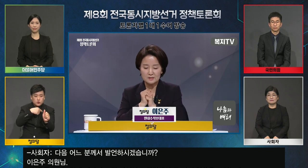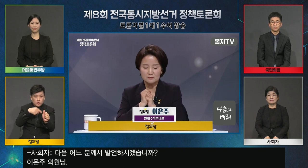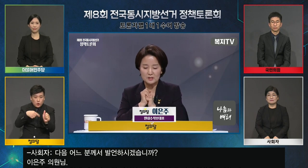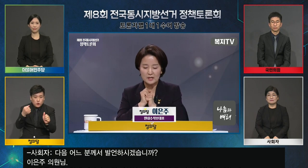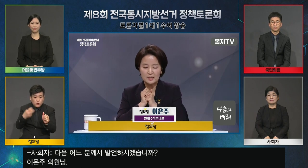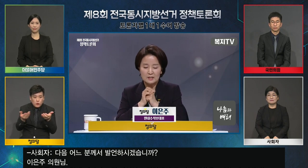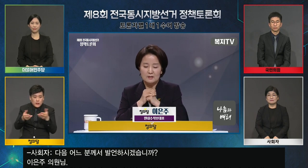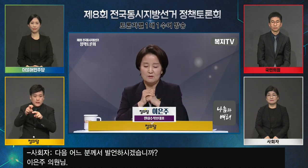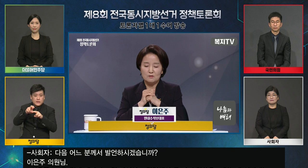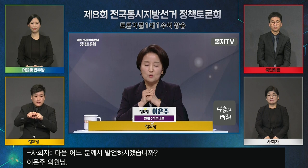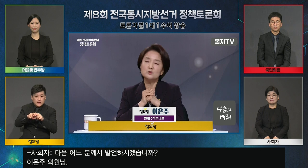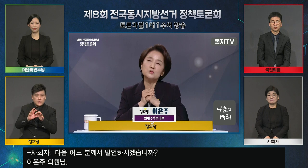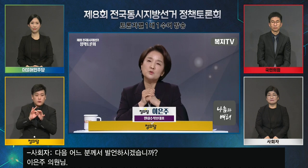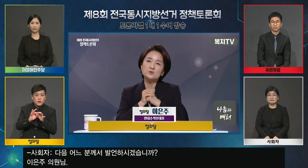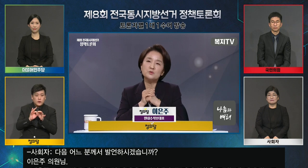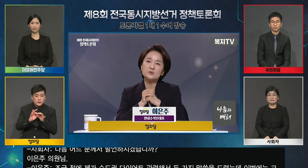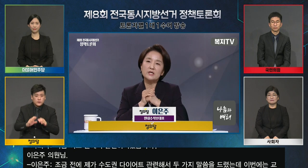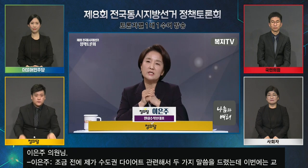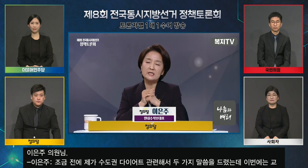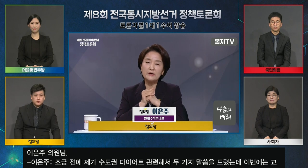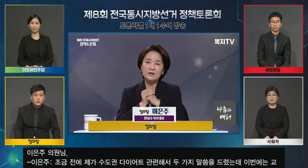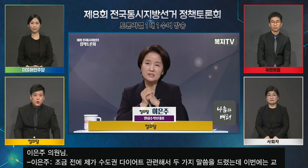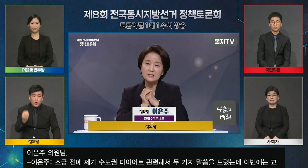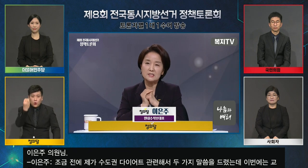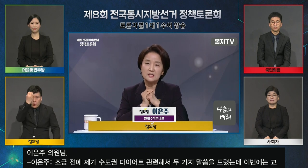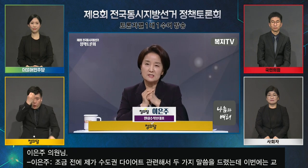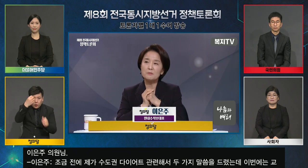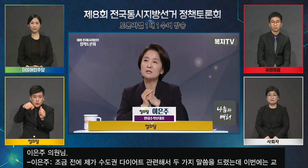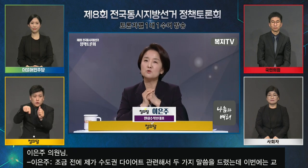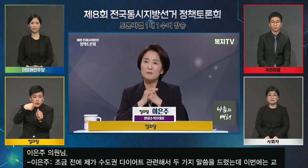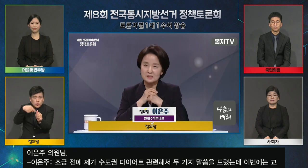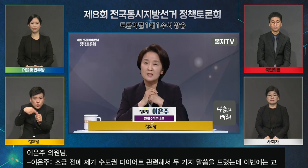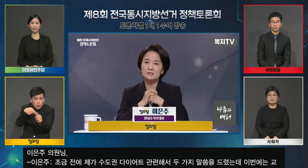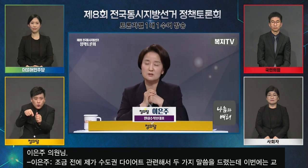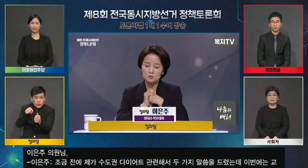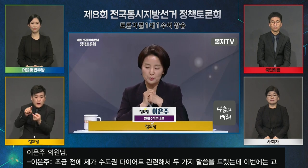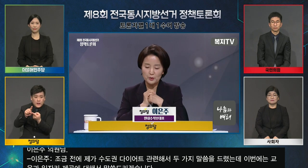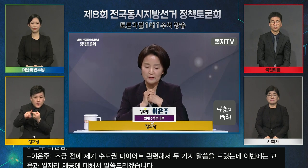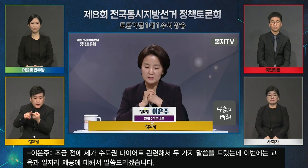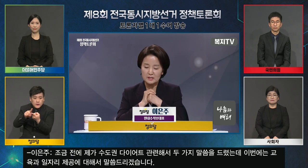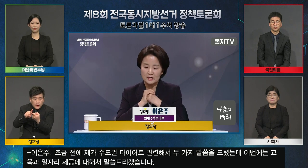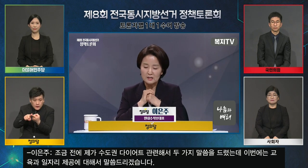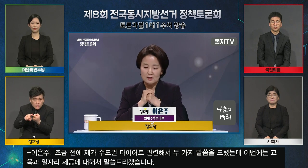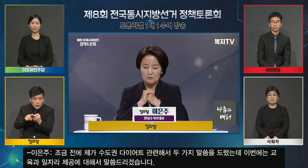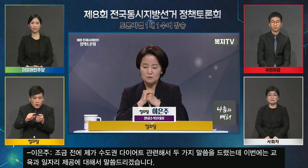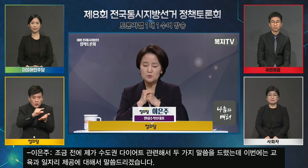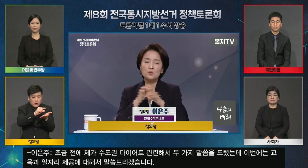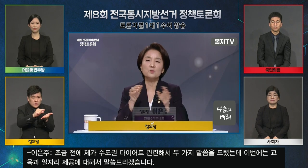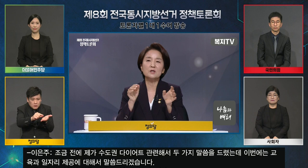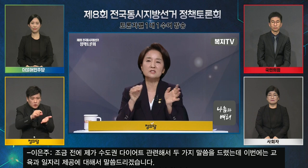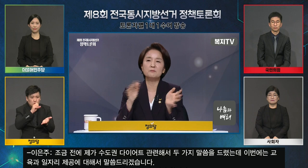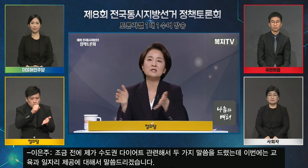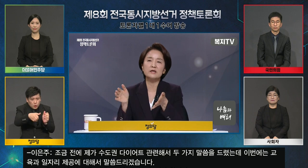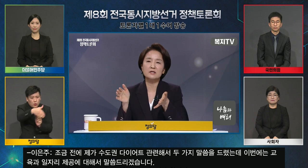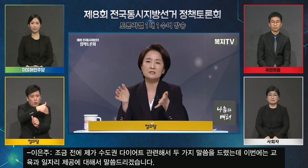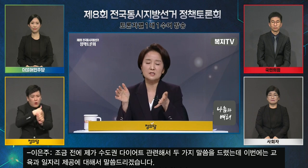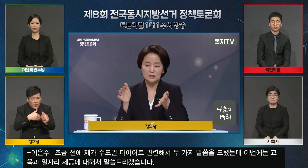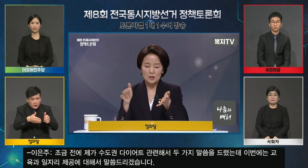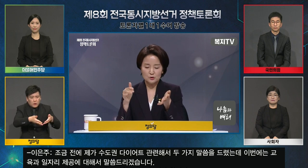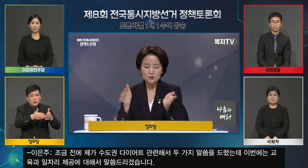말씀드리겠습니다. 고등교육의 기회와 질을 지방도 마찬가지로 높여야 합니다. 수도권과